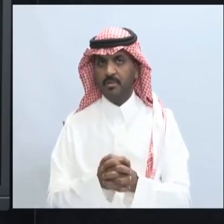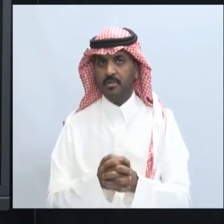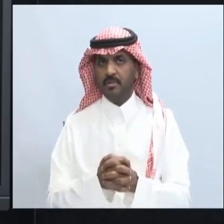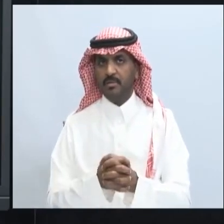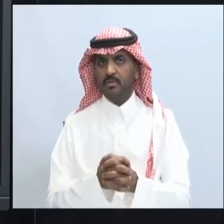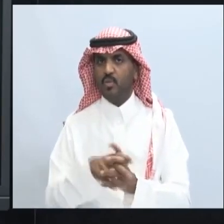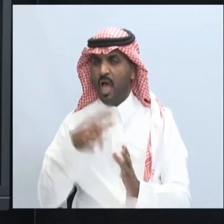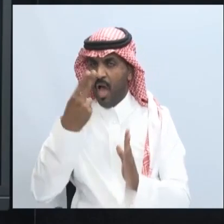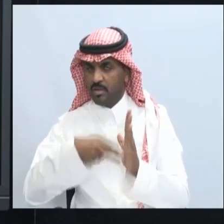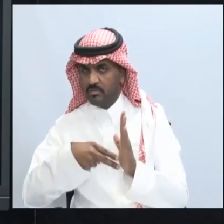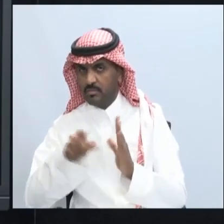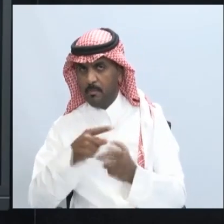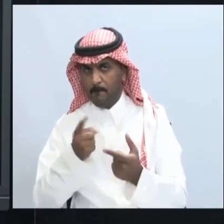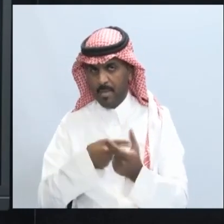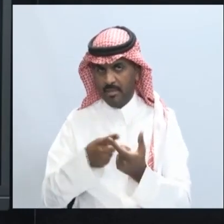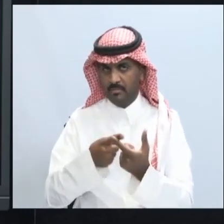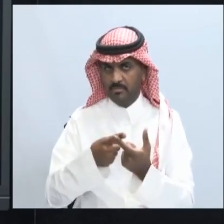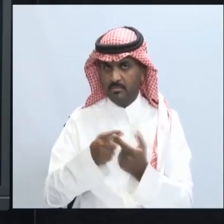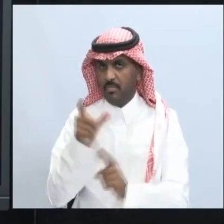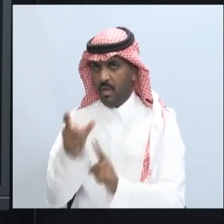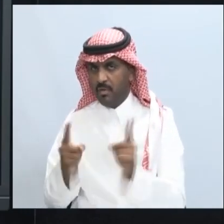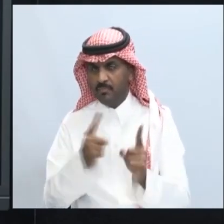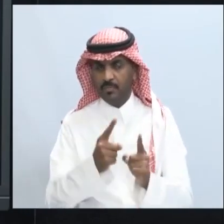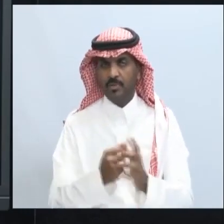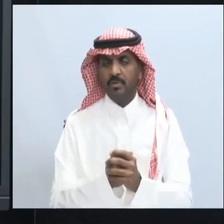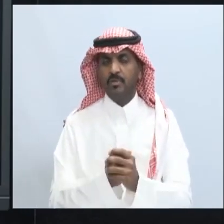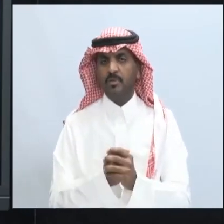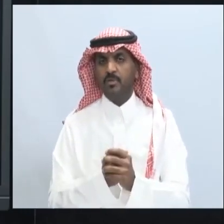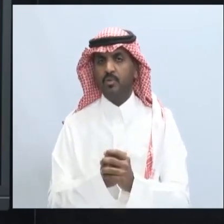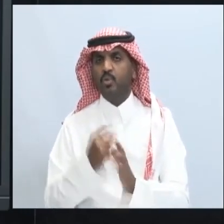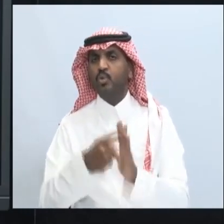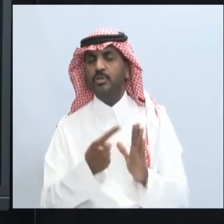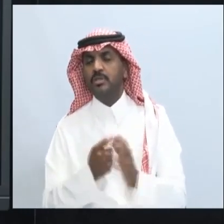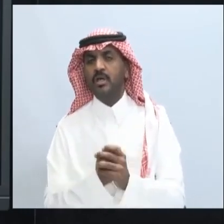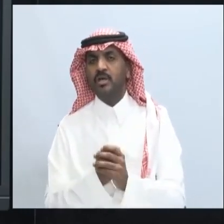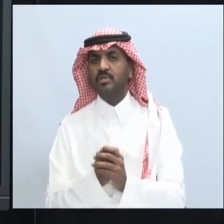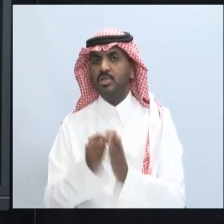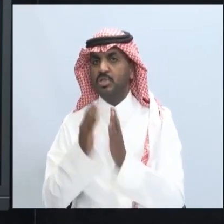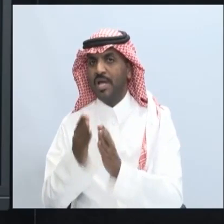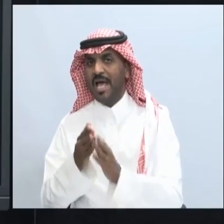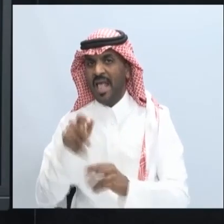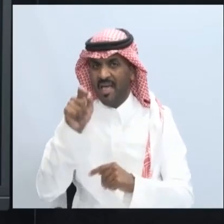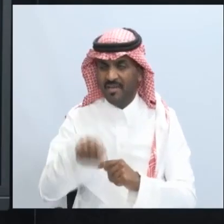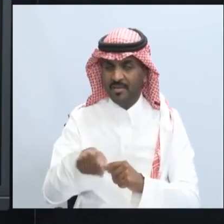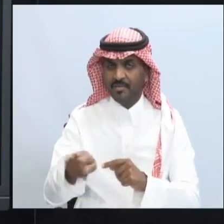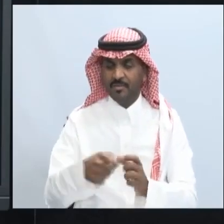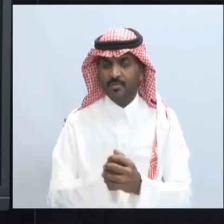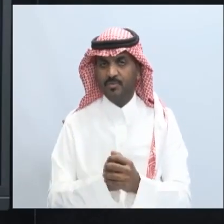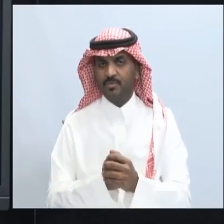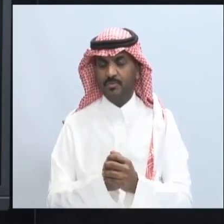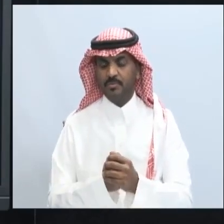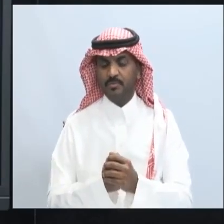العقد بين الطرفين فانه قد حدد الجهه القضائيه التي